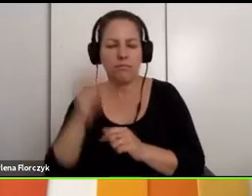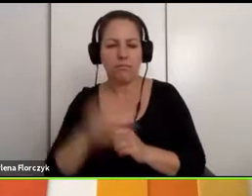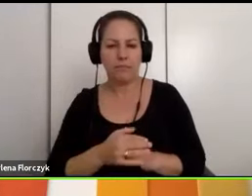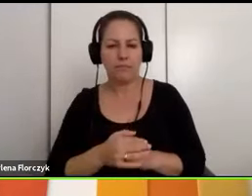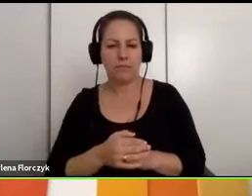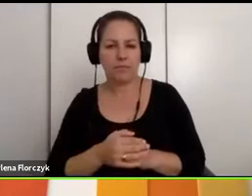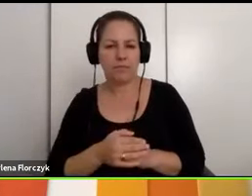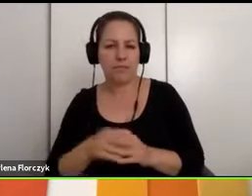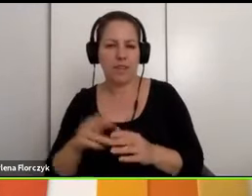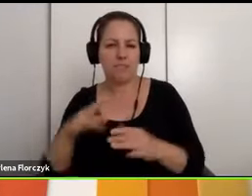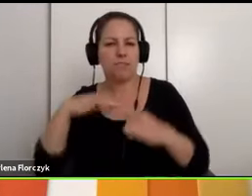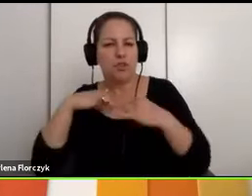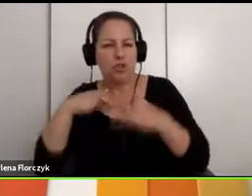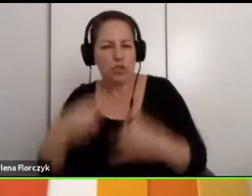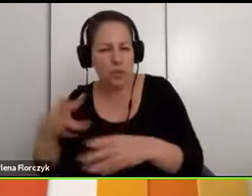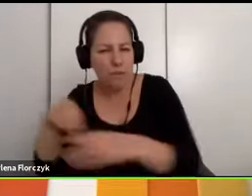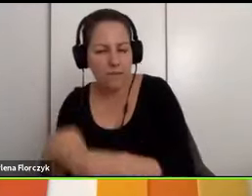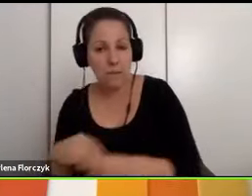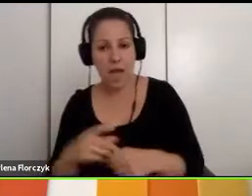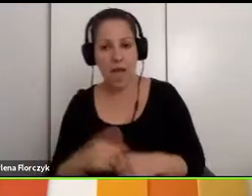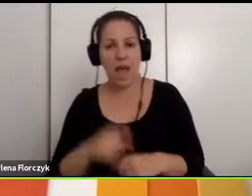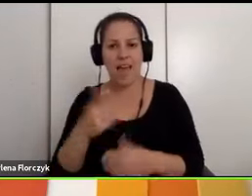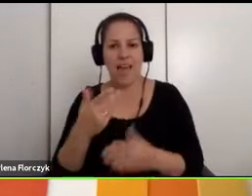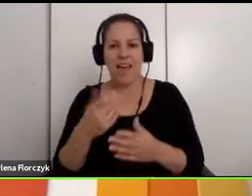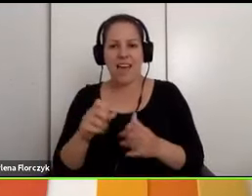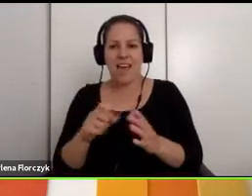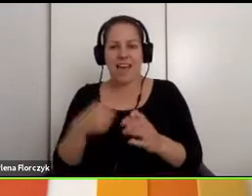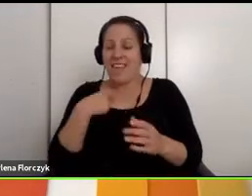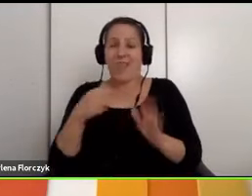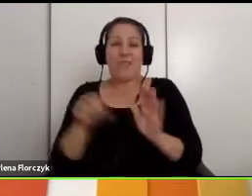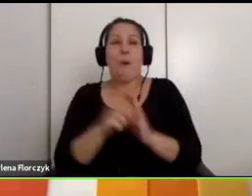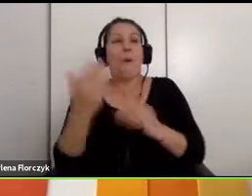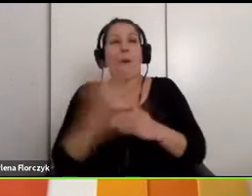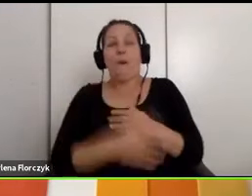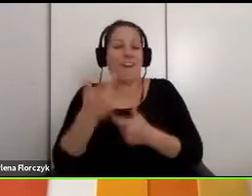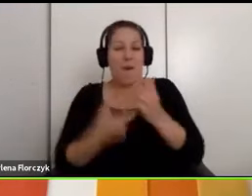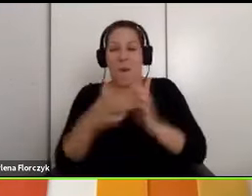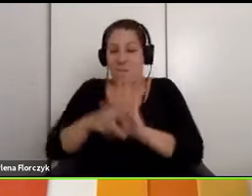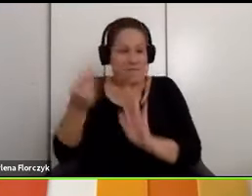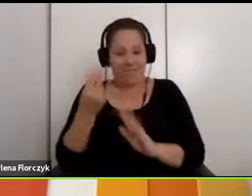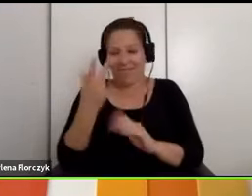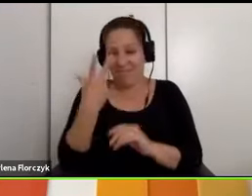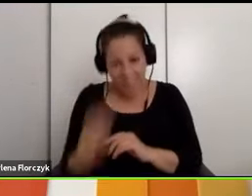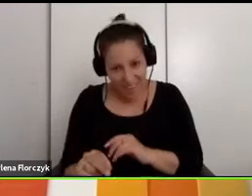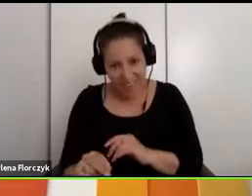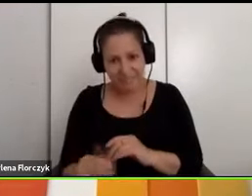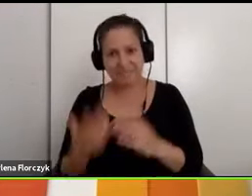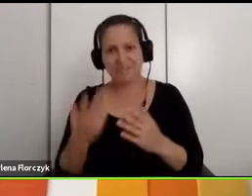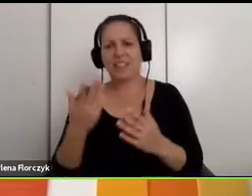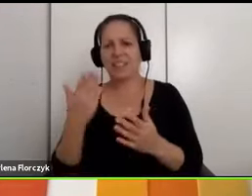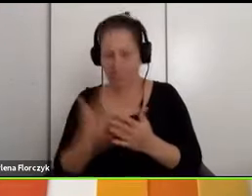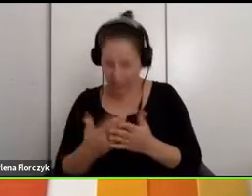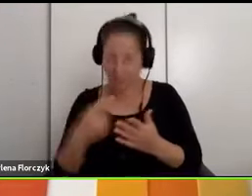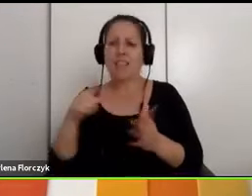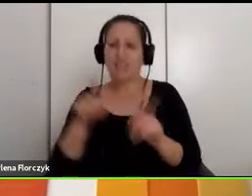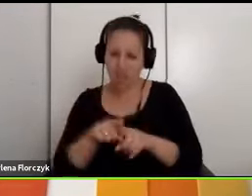na jakąś taką siłę. Ja nigdy tego do końca nie zrobiłem, więc z czego się cieszę. To znaczy